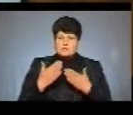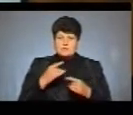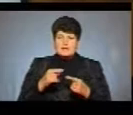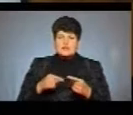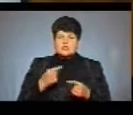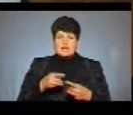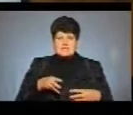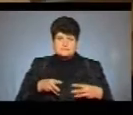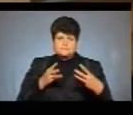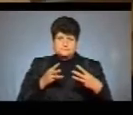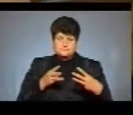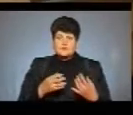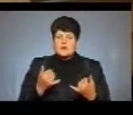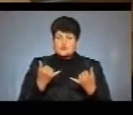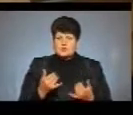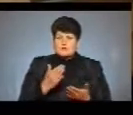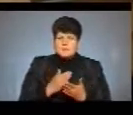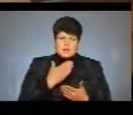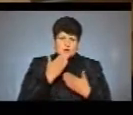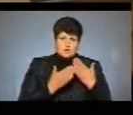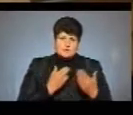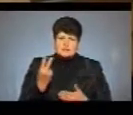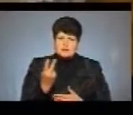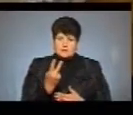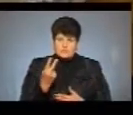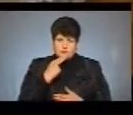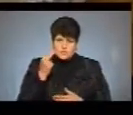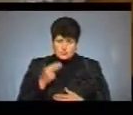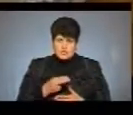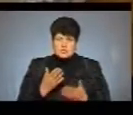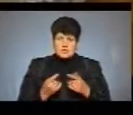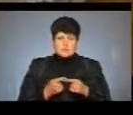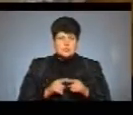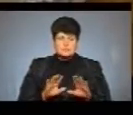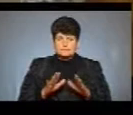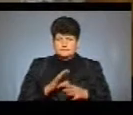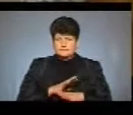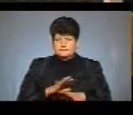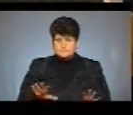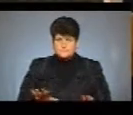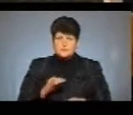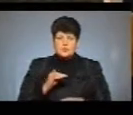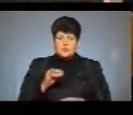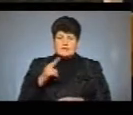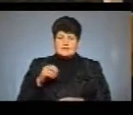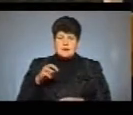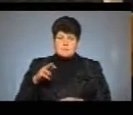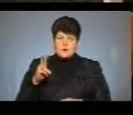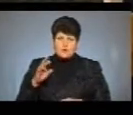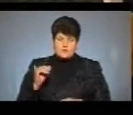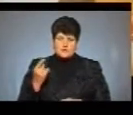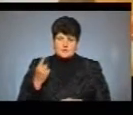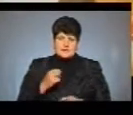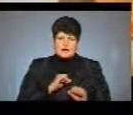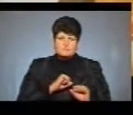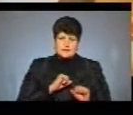через відеозв'язок. Сьогодні мали допитати обох обвинувачених, однак цього не відбулося. Юрій Демкович, один із адвокатів